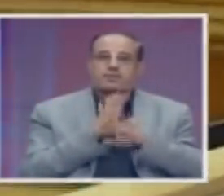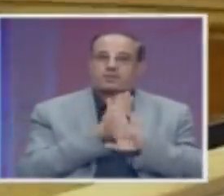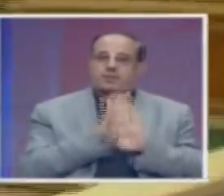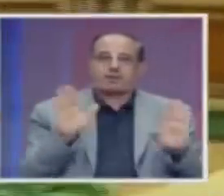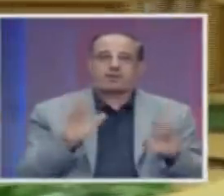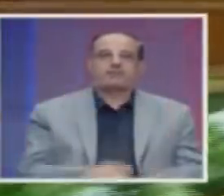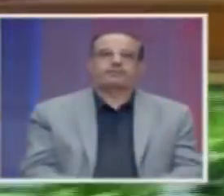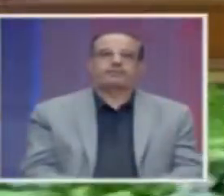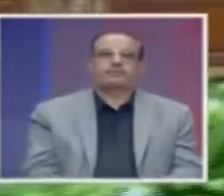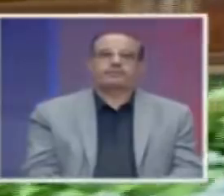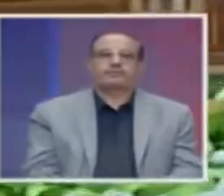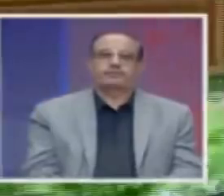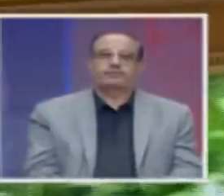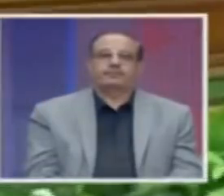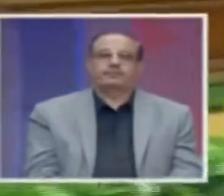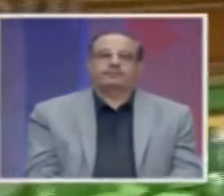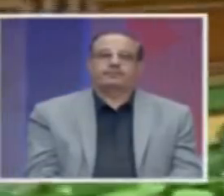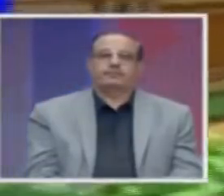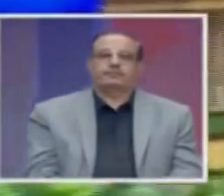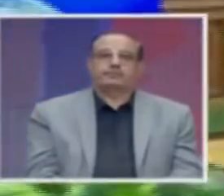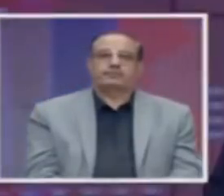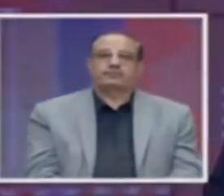و55 مبنى تابعا.